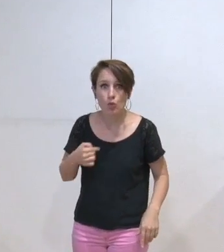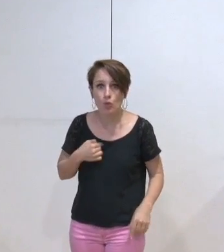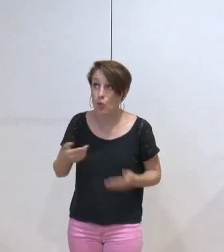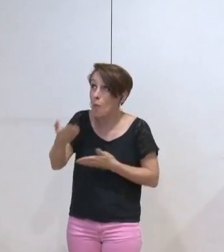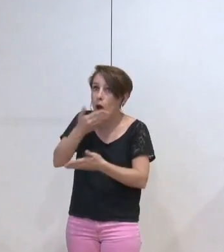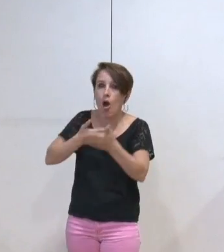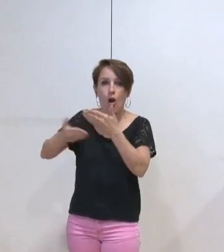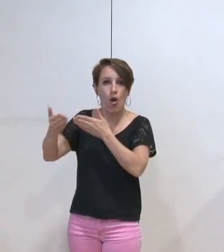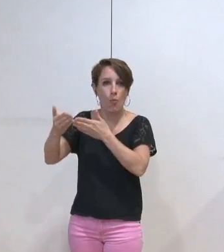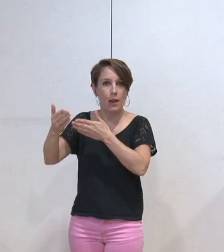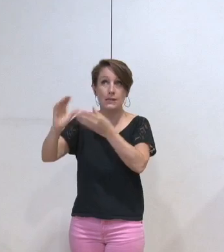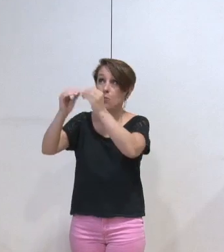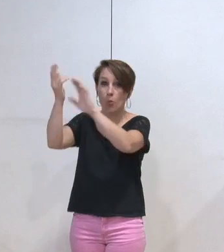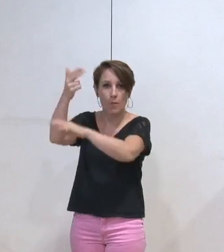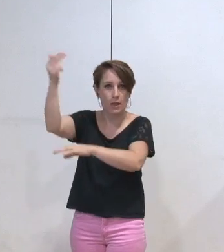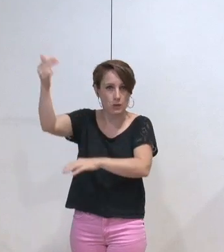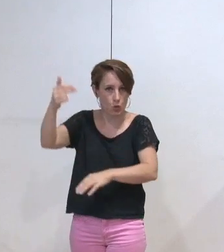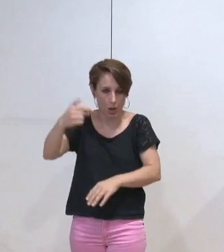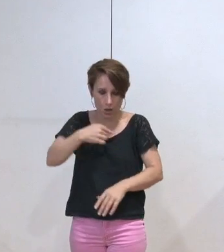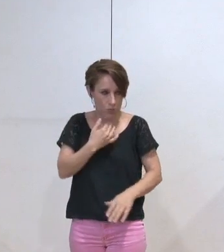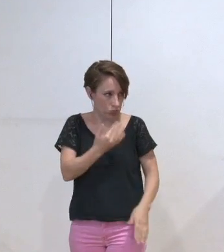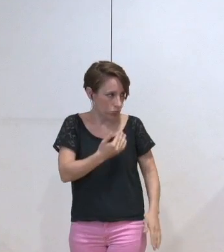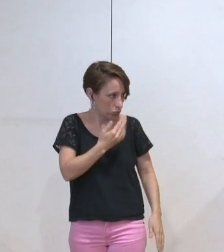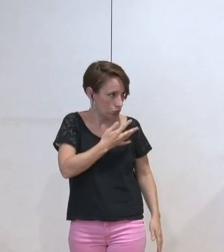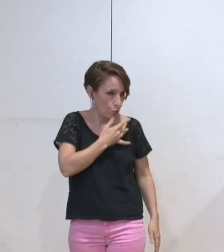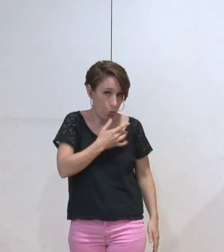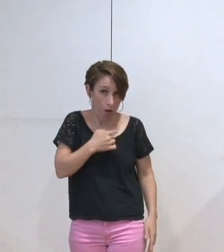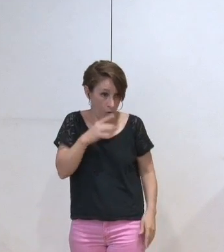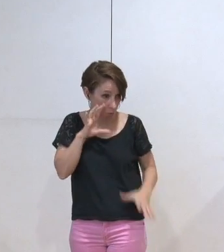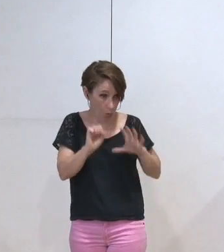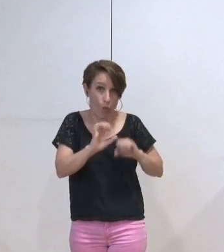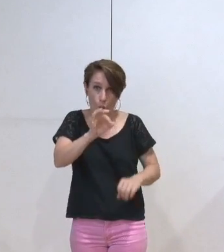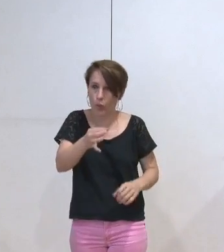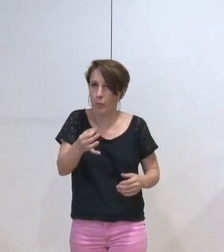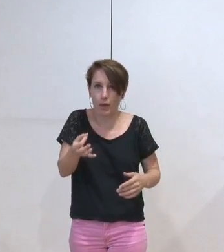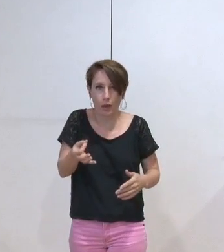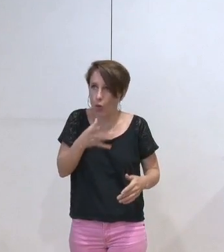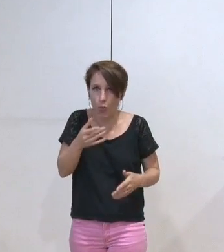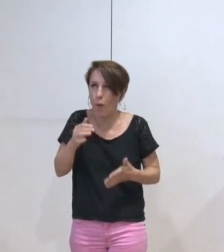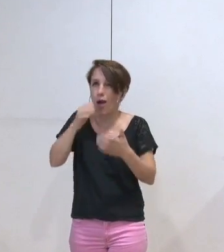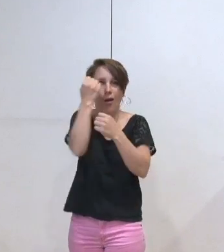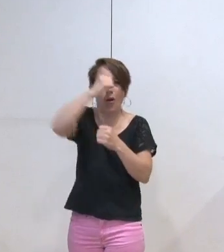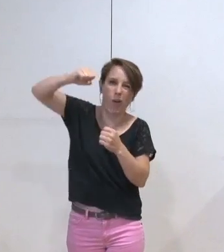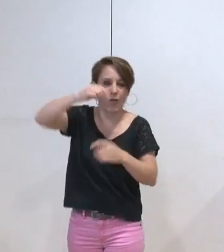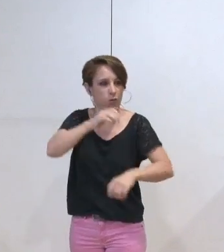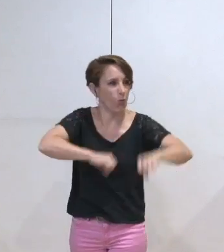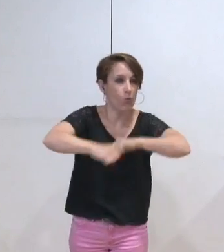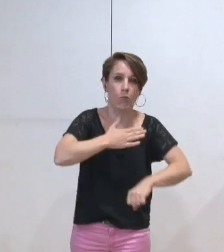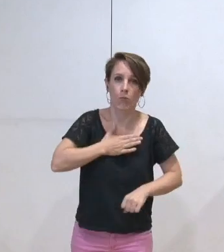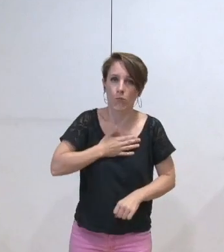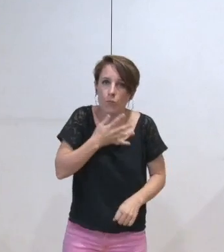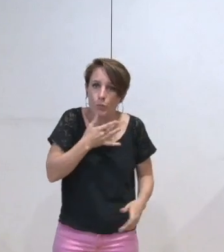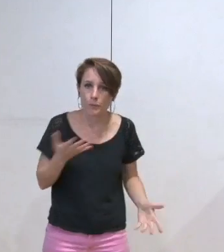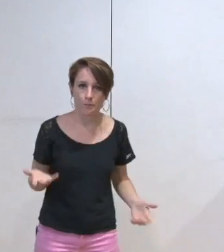à ce genre parfois de fonctionnement dont nous partageons le diagnostic donc ce ce plan